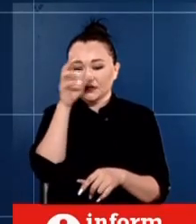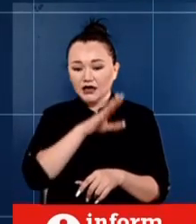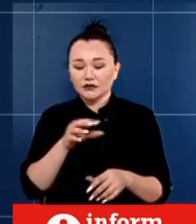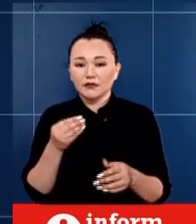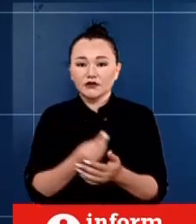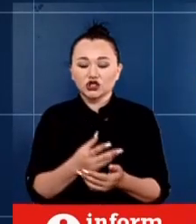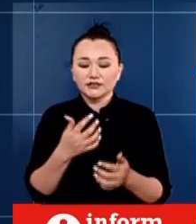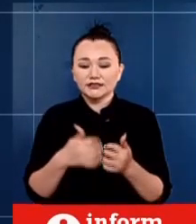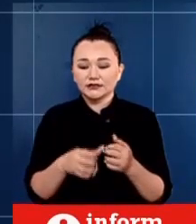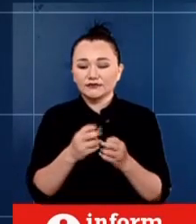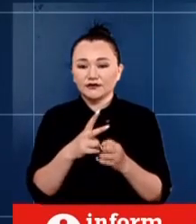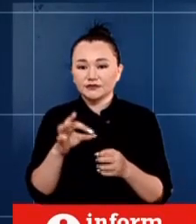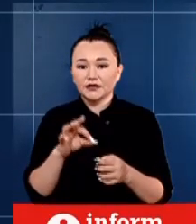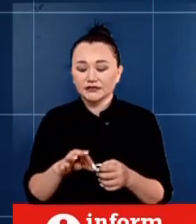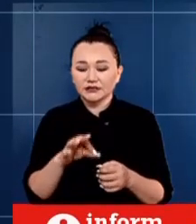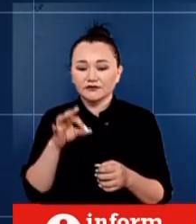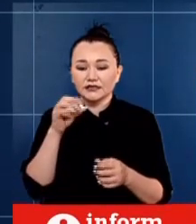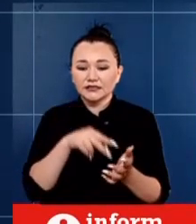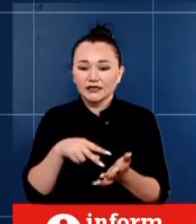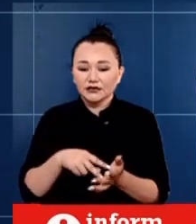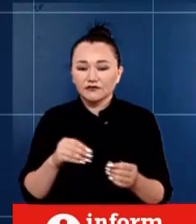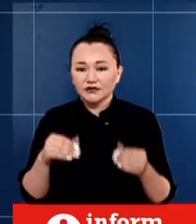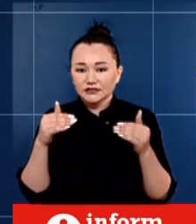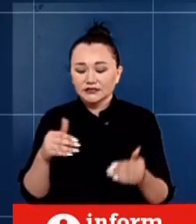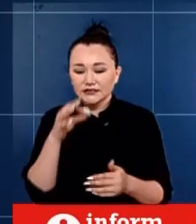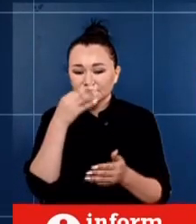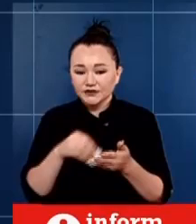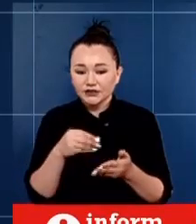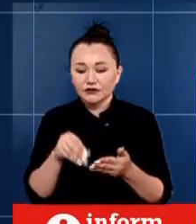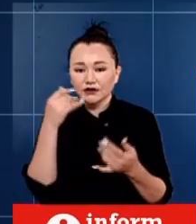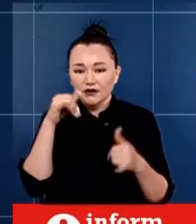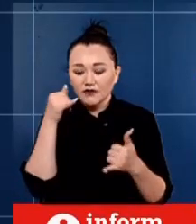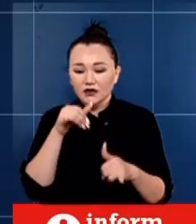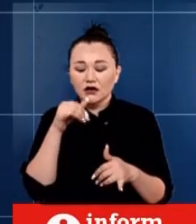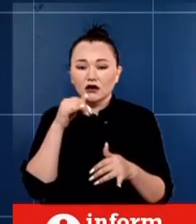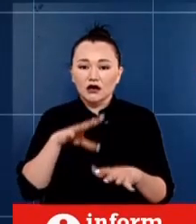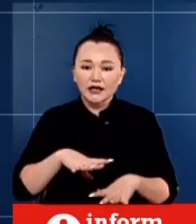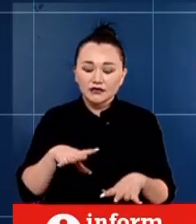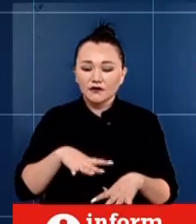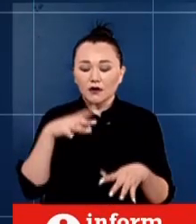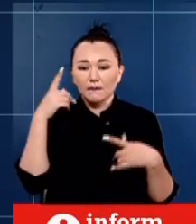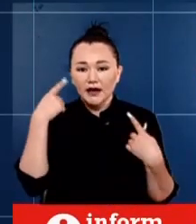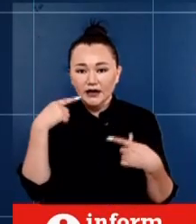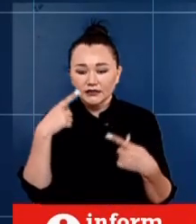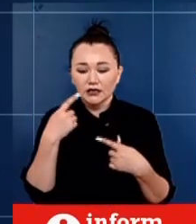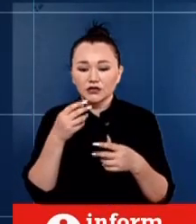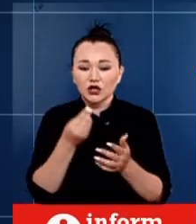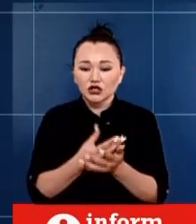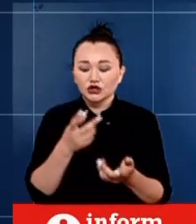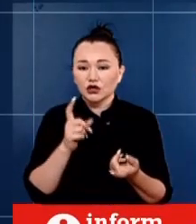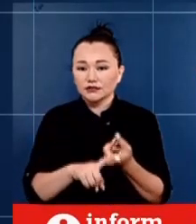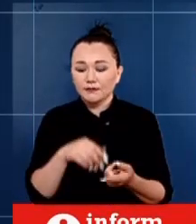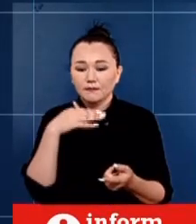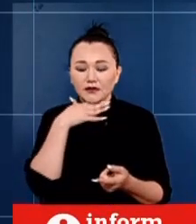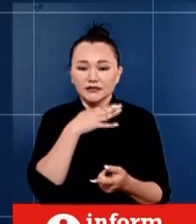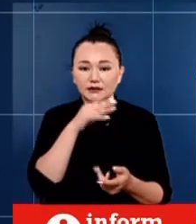подорожало в среднем на 12%. Ценники выросли на свинину, говядину, конину и баранину. Но больше всего удорожание коснулось мяса